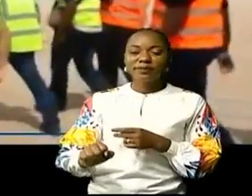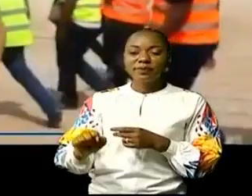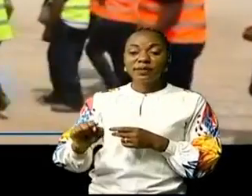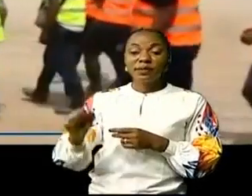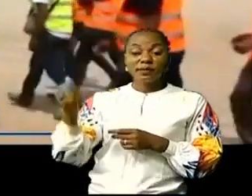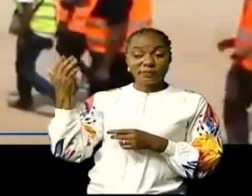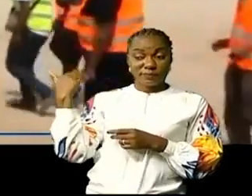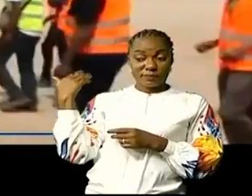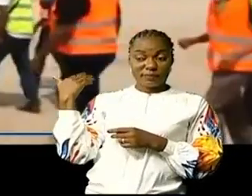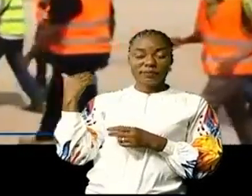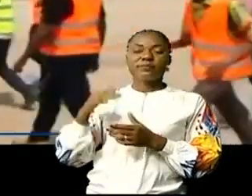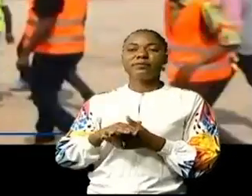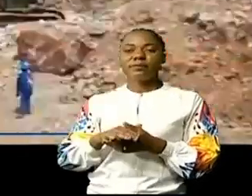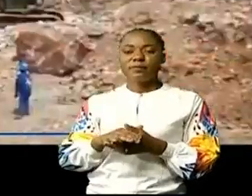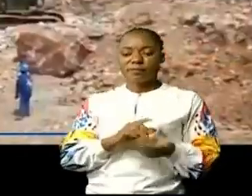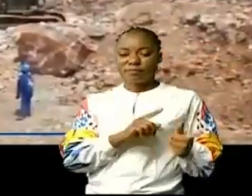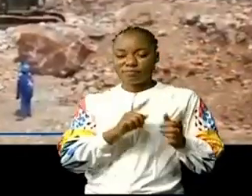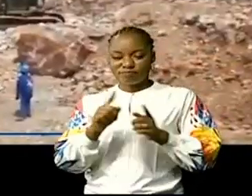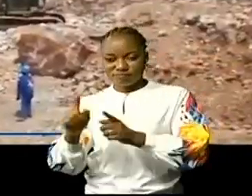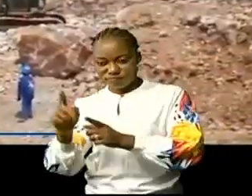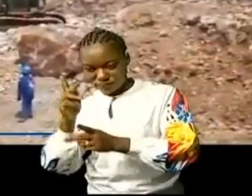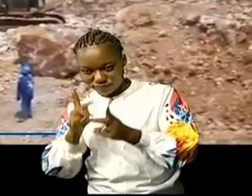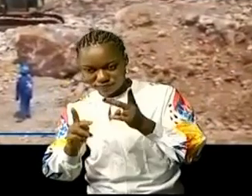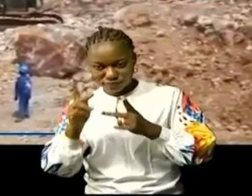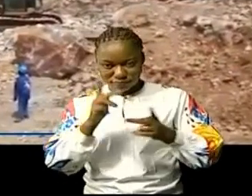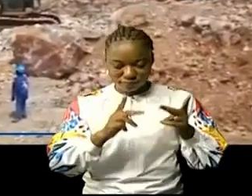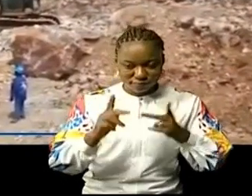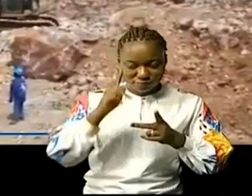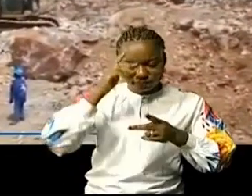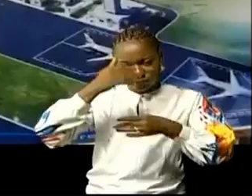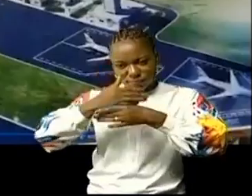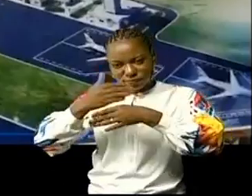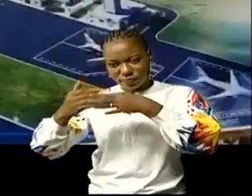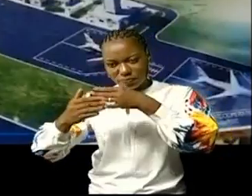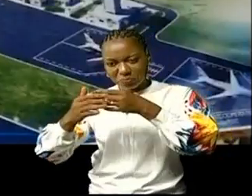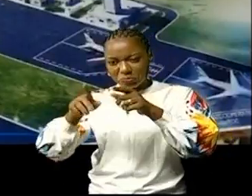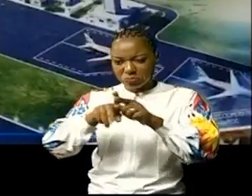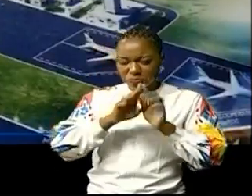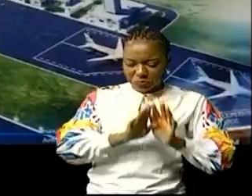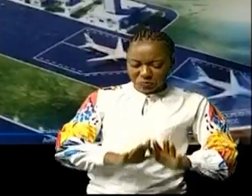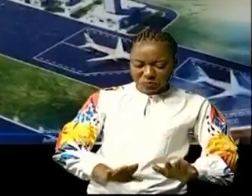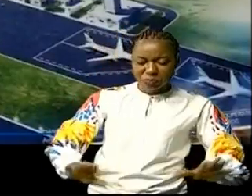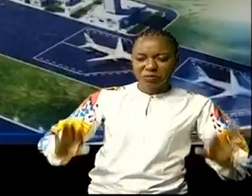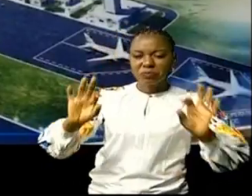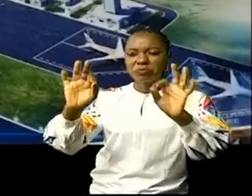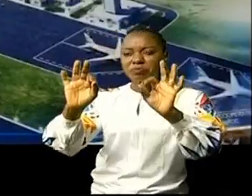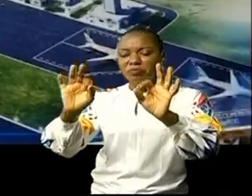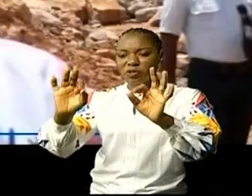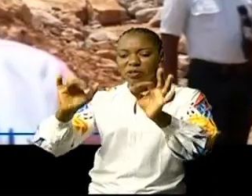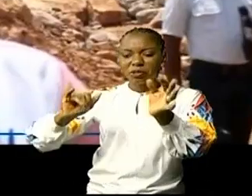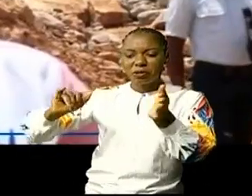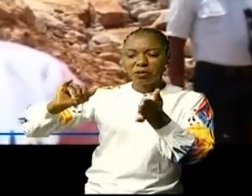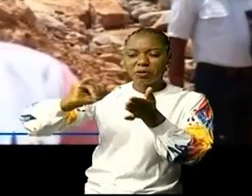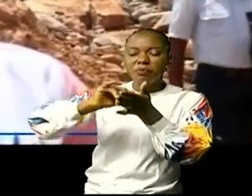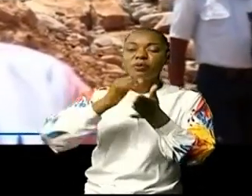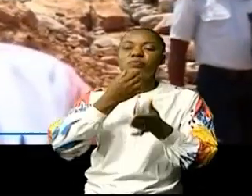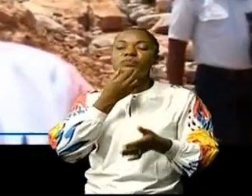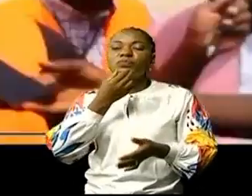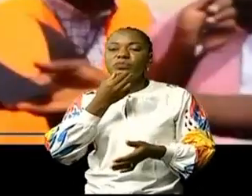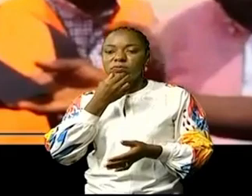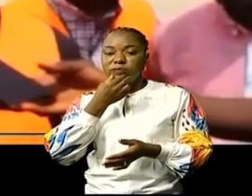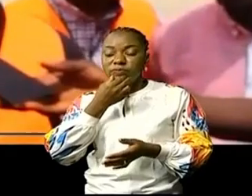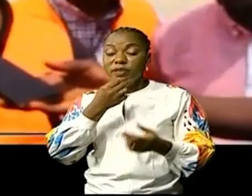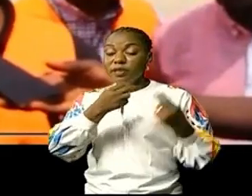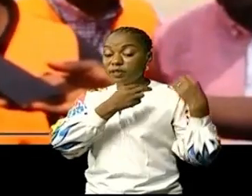chantiers d'exploitation des matériaux pour les travaux de réhabilitation et de modernisation de l'aéroport de Mbujimayi. Dans sa suite, le chef de